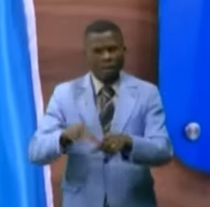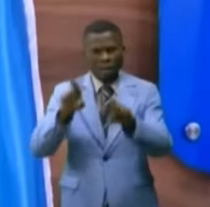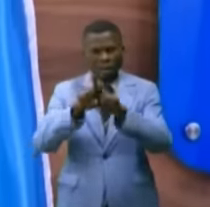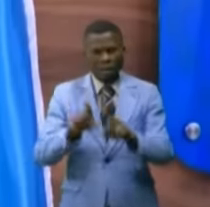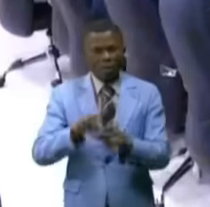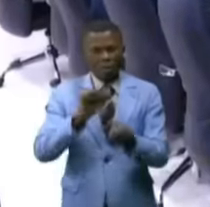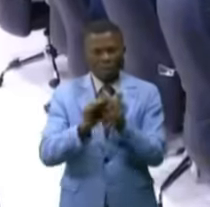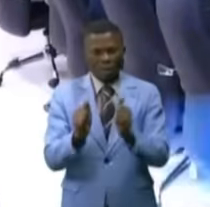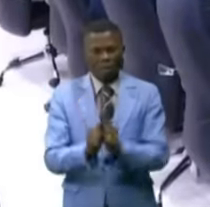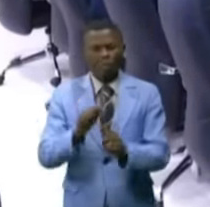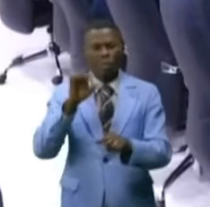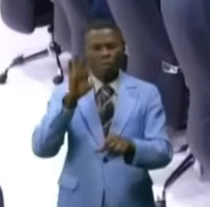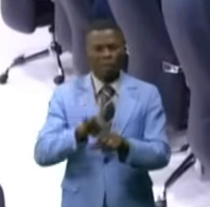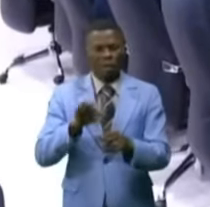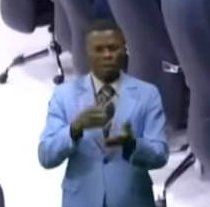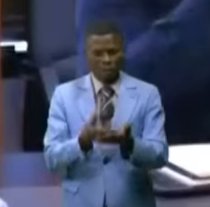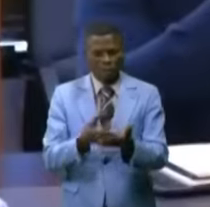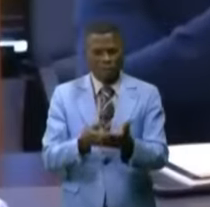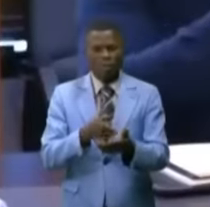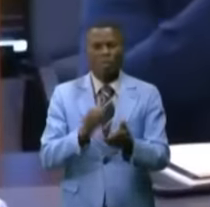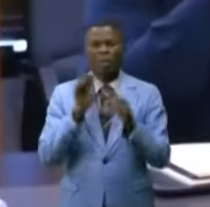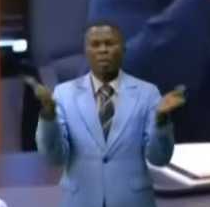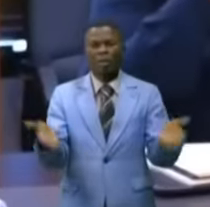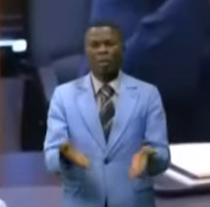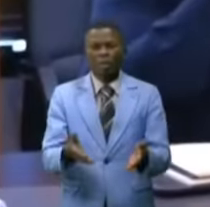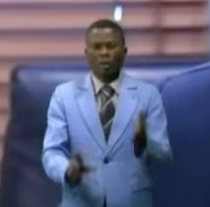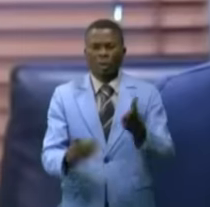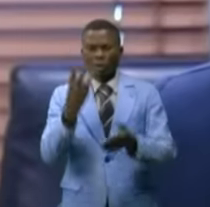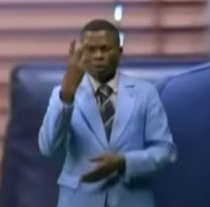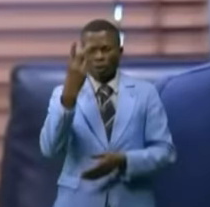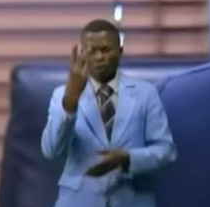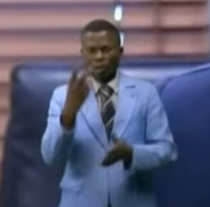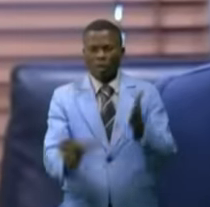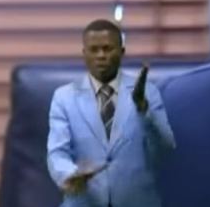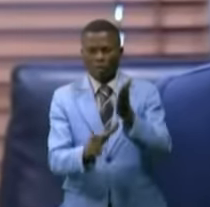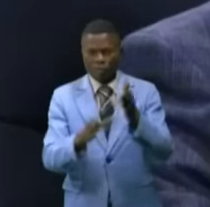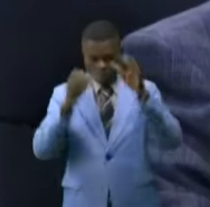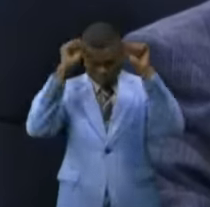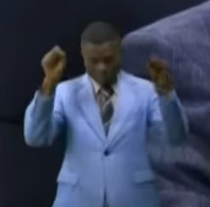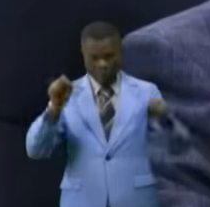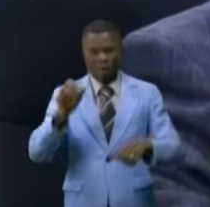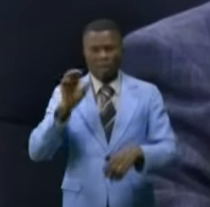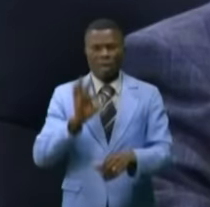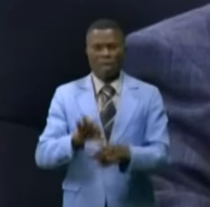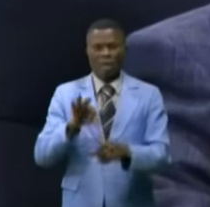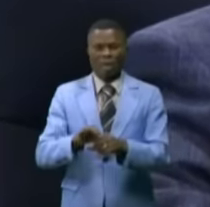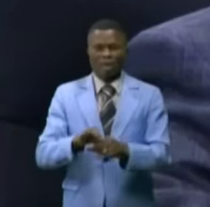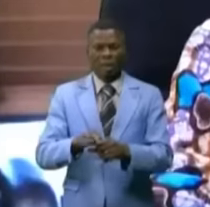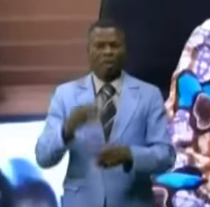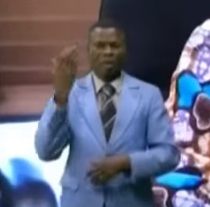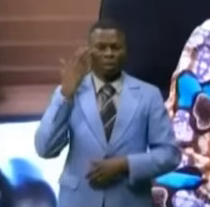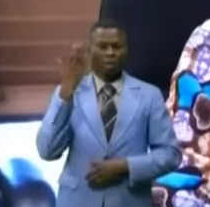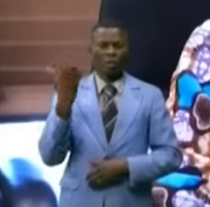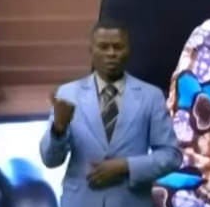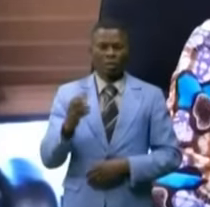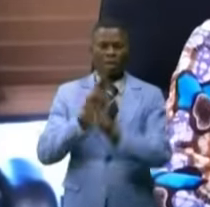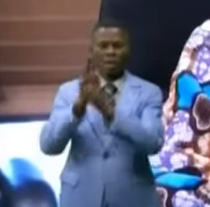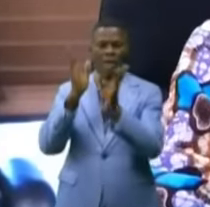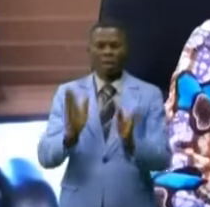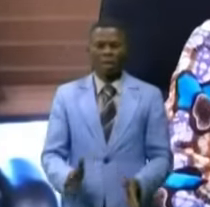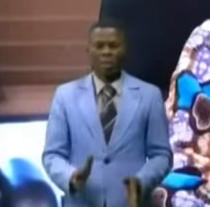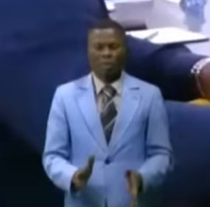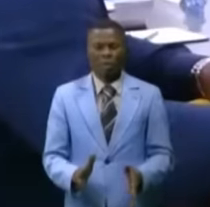contentieux électoral. Prenez part à ces échanges, les deux vice-présidents de la CENI, Bienvenue Linda Lembo et Didier Manara Linga, le rapporteur